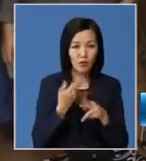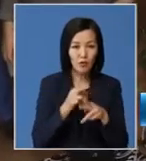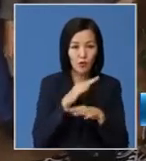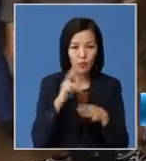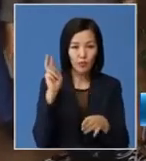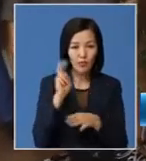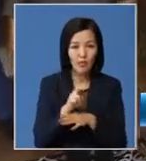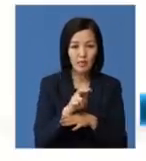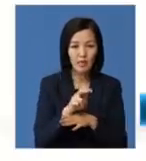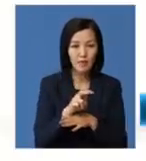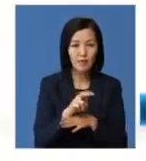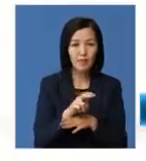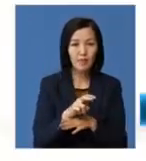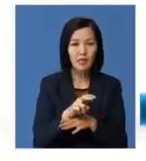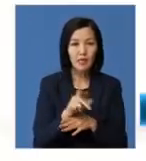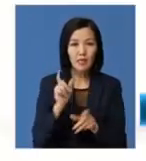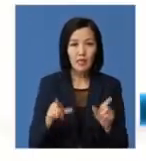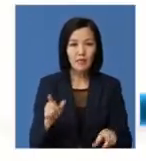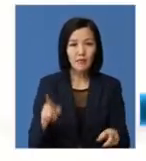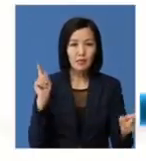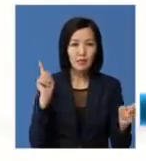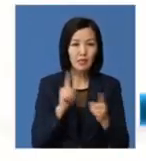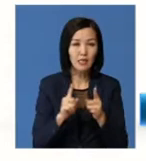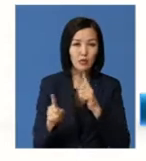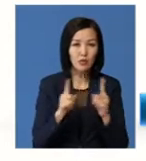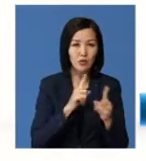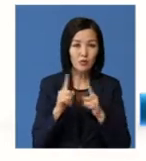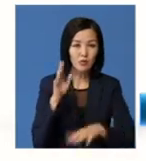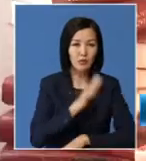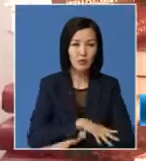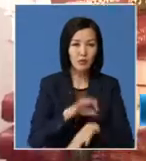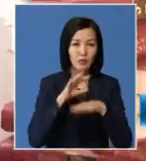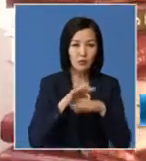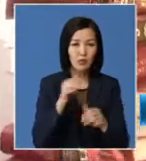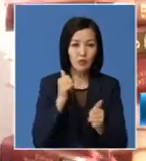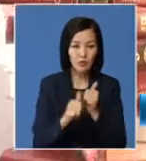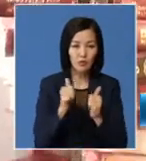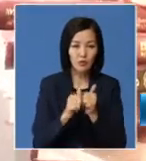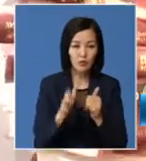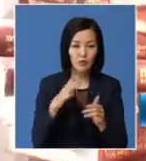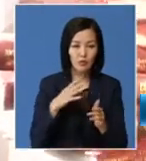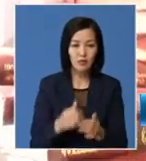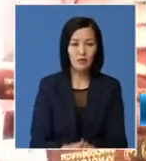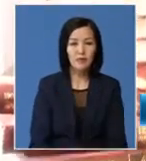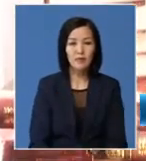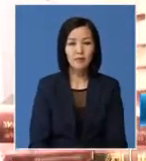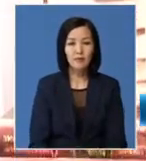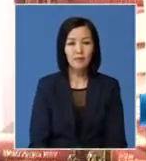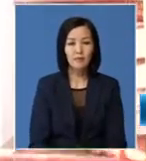екен. Сондықтан белгілі тұлғалармен кездесу, семинарлар және шеберлік сабақтары жиі өткізіліп тұрады.